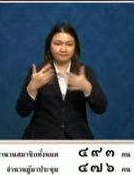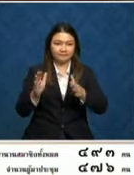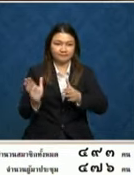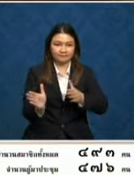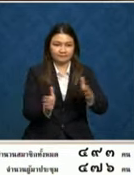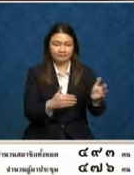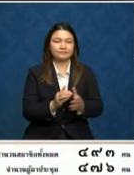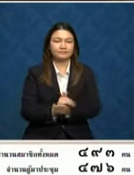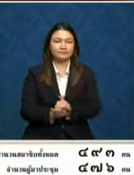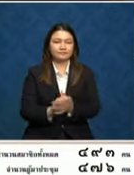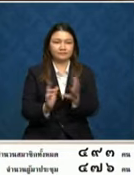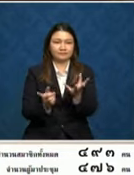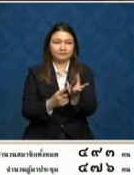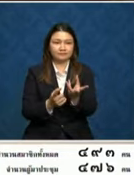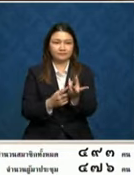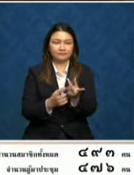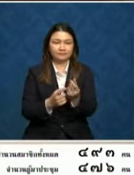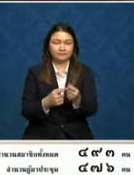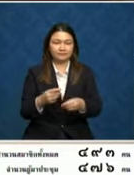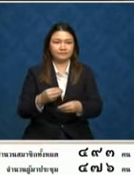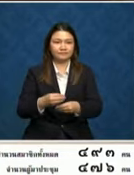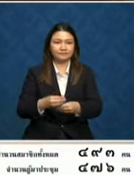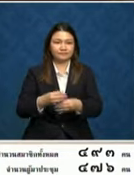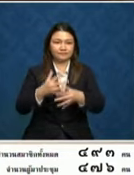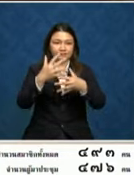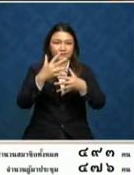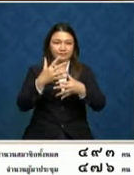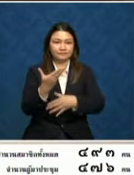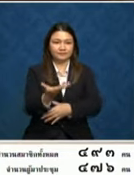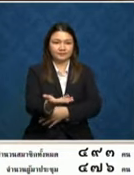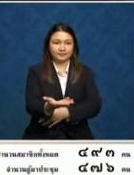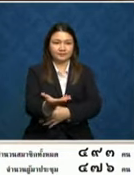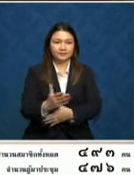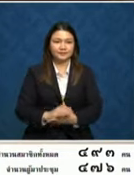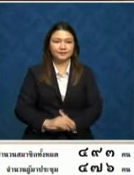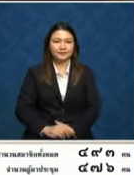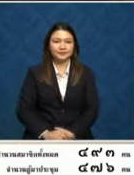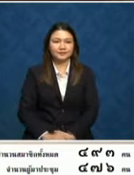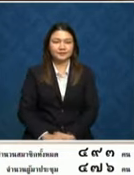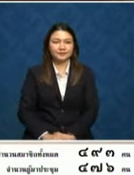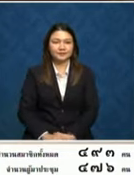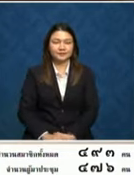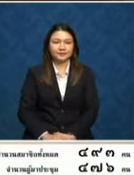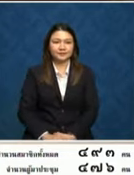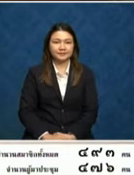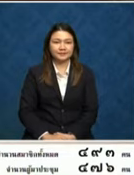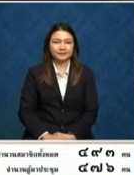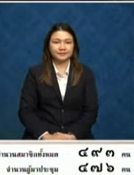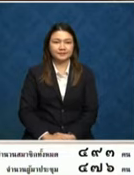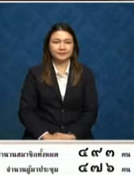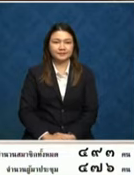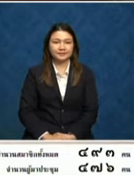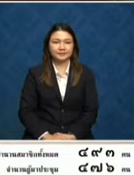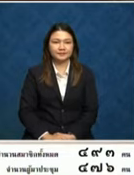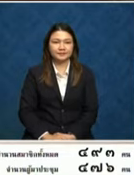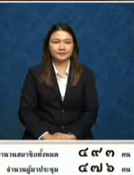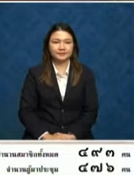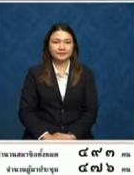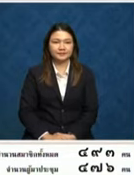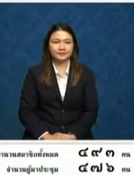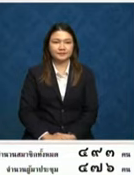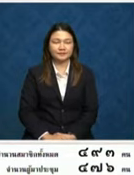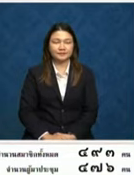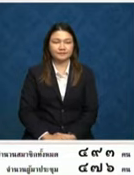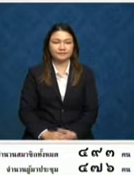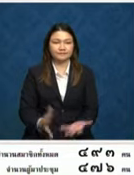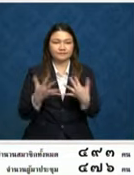ปิดการแสดงตนครับเจ้าหน้าที่แสดงผลด้วยนะครับครับขณะนี้มีผู้เข้